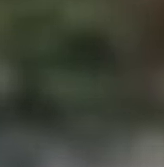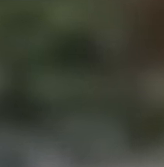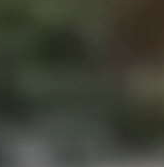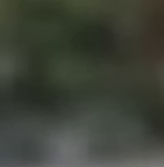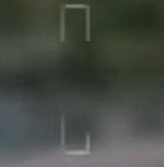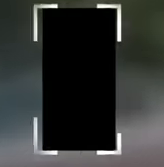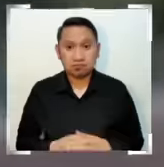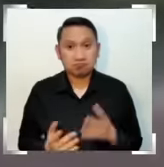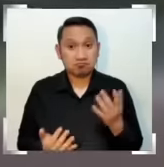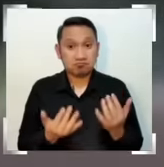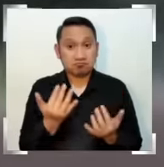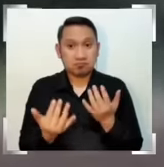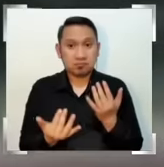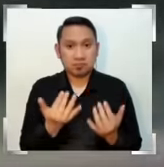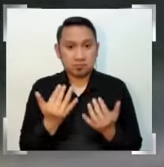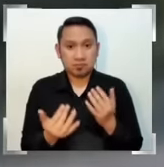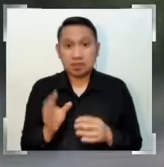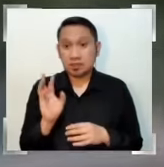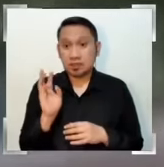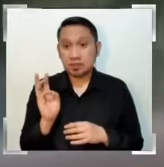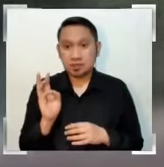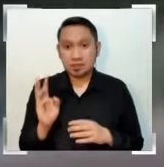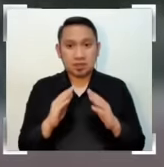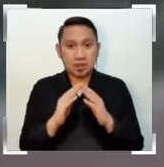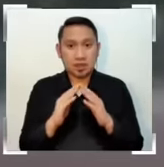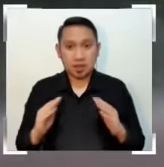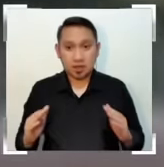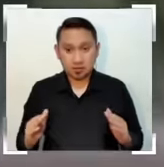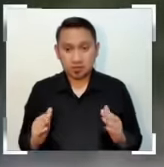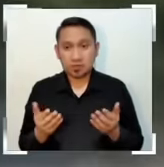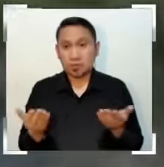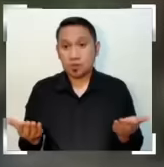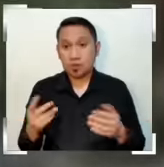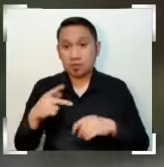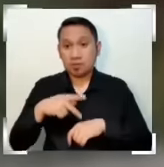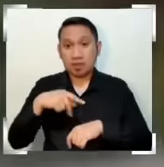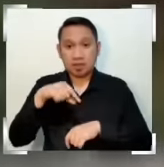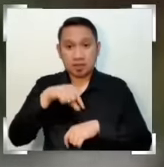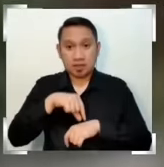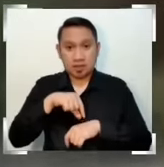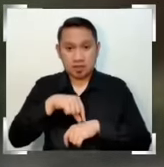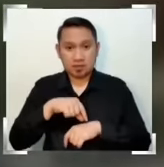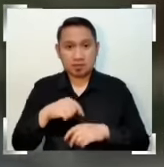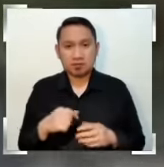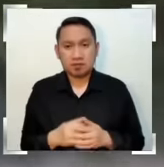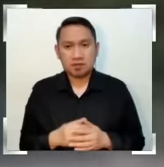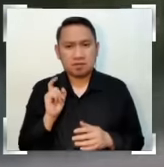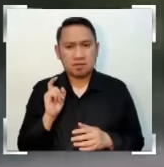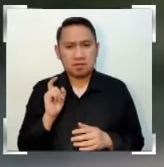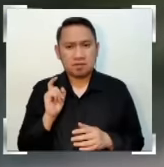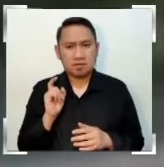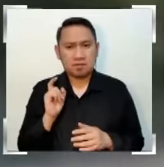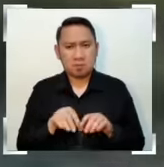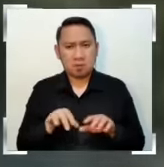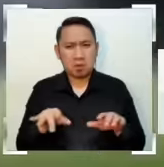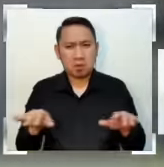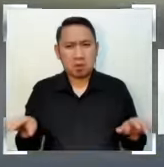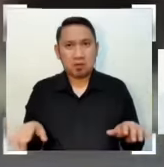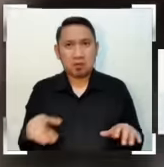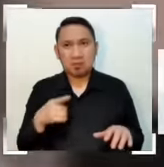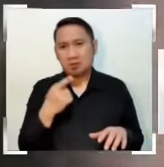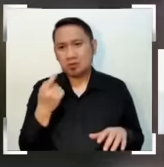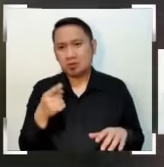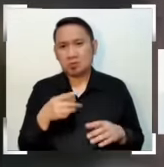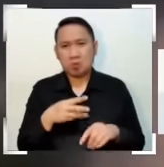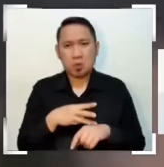Kailangan mo na apoy ang nasa 60 bahay sa barangay Muluwak, Parañaque City. Mabilis na kumalat ang apoy dahil gawa sa light materials ang karamihan